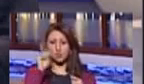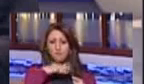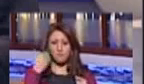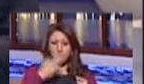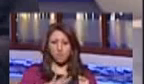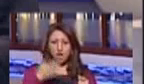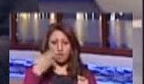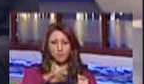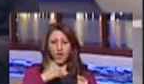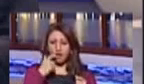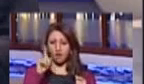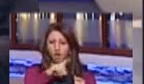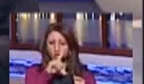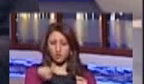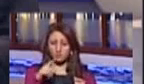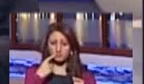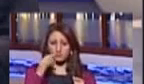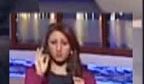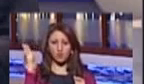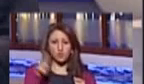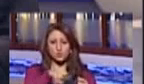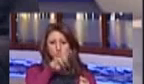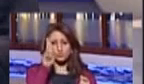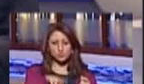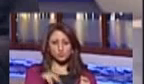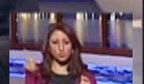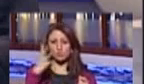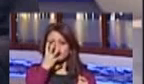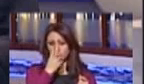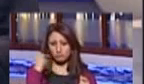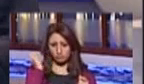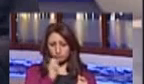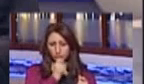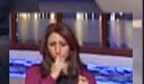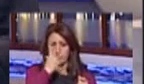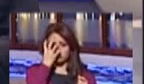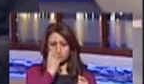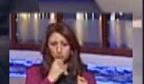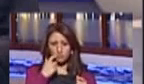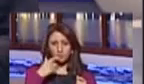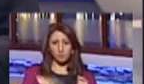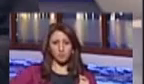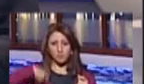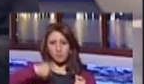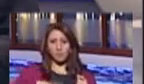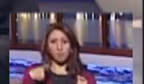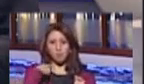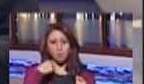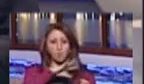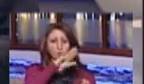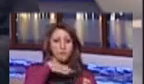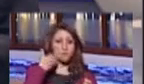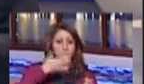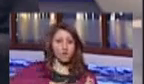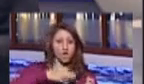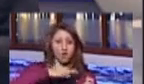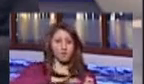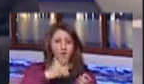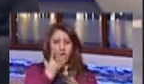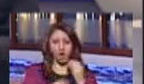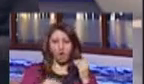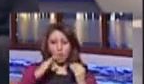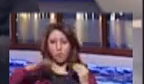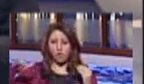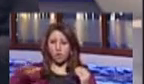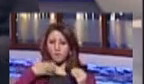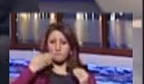وأنا بسأل النهاردة بمنتهى الحزن والمرارة، ليه ندفع الثمن من دم ولادنا؟ وليه الدم